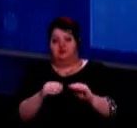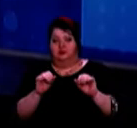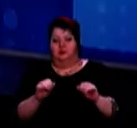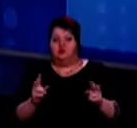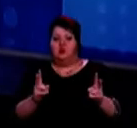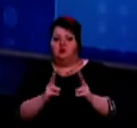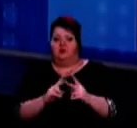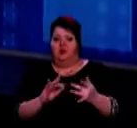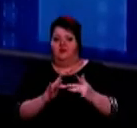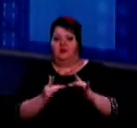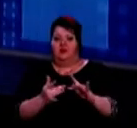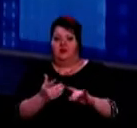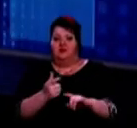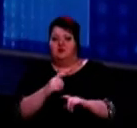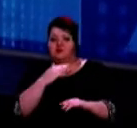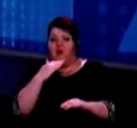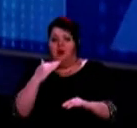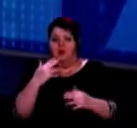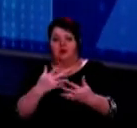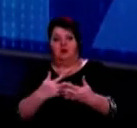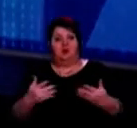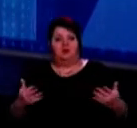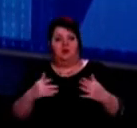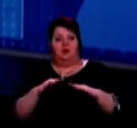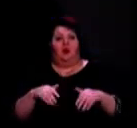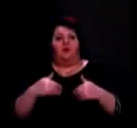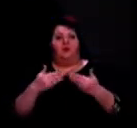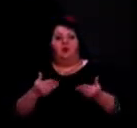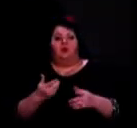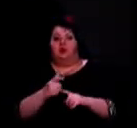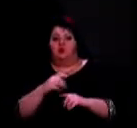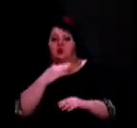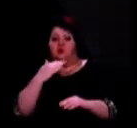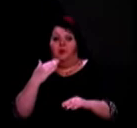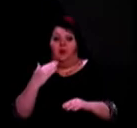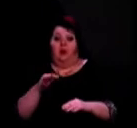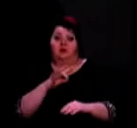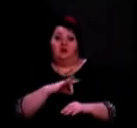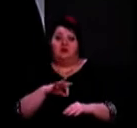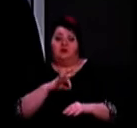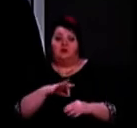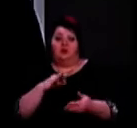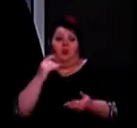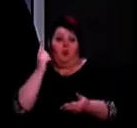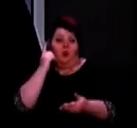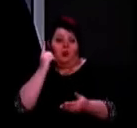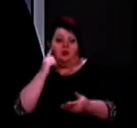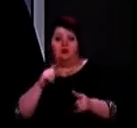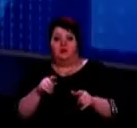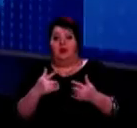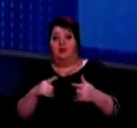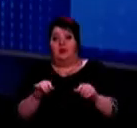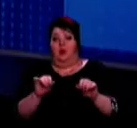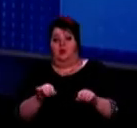в інтернеті дуже багато різноманітних пропозицій, дуже багато застосунків мобільних, в тому числі, де можна